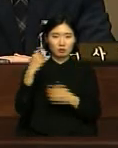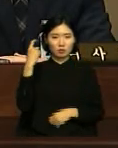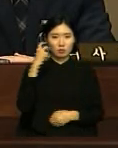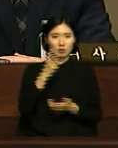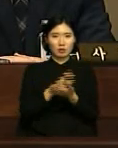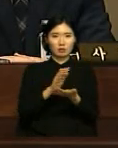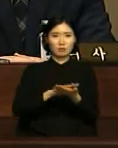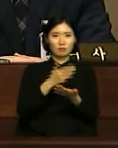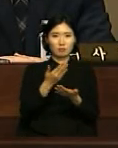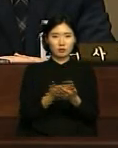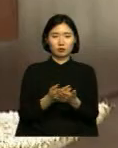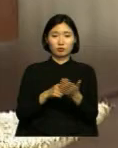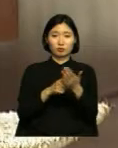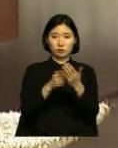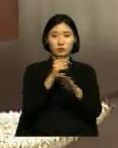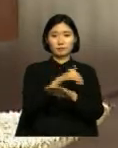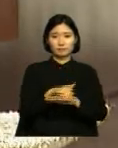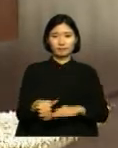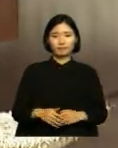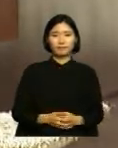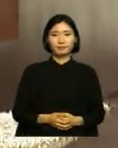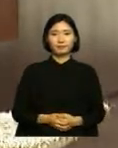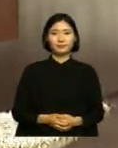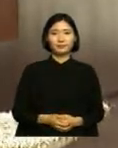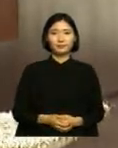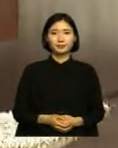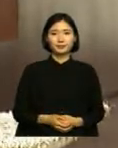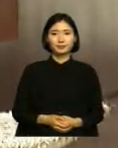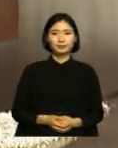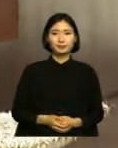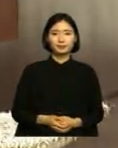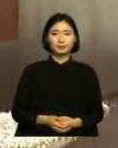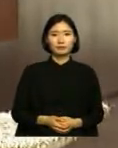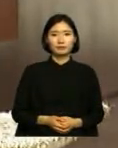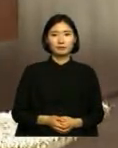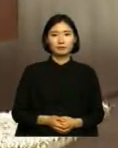변경을 추진한다는 계획입니다. 딜라이브 서울 경기 케이블 TV 신승훈입니다.